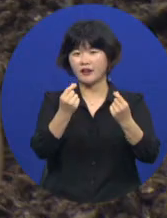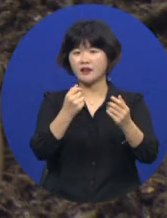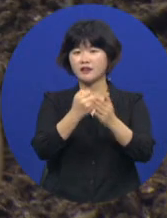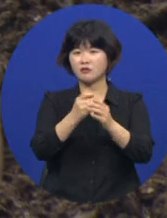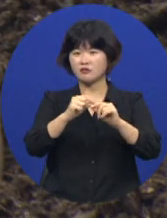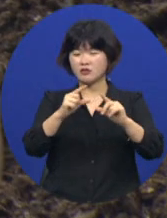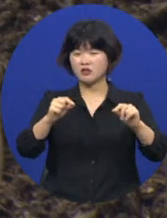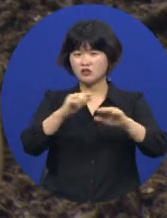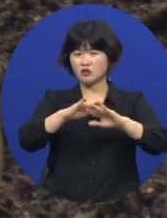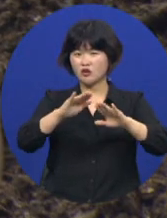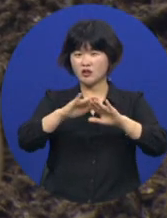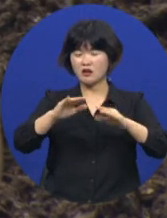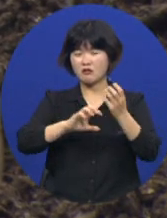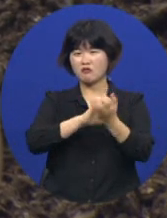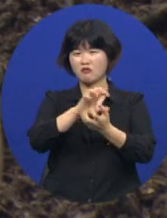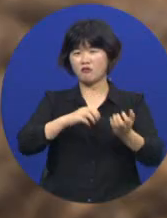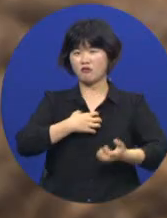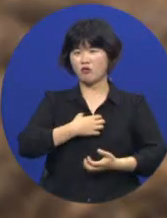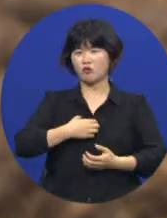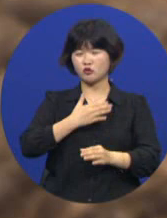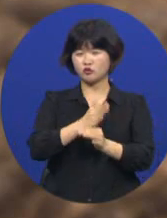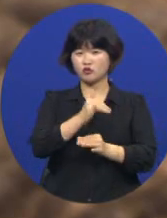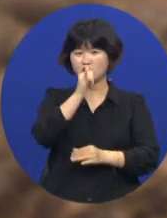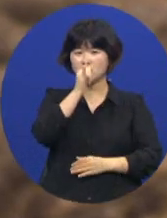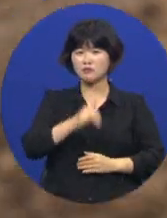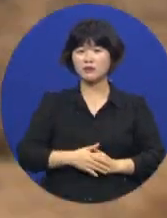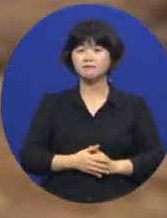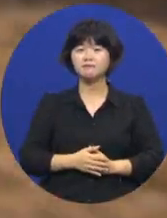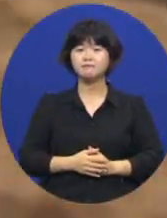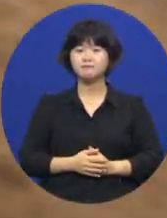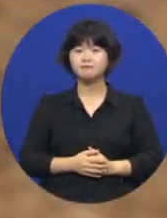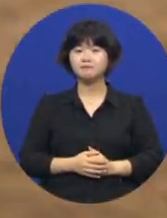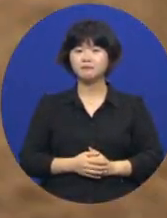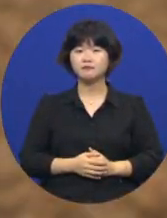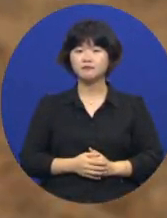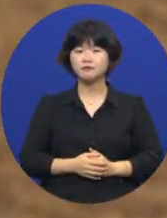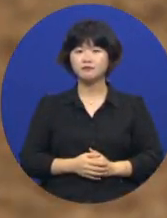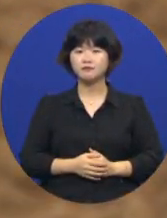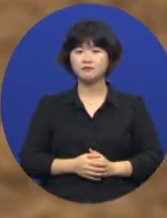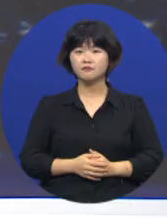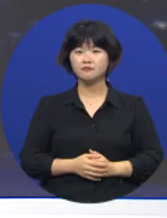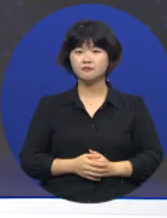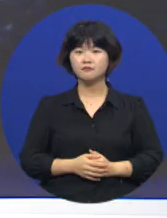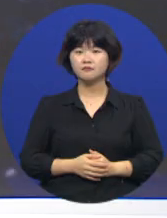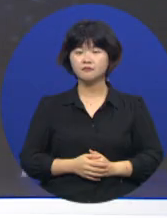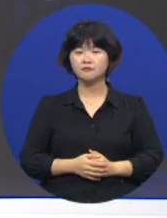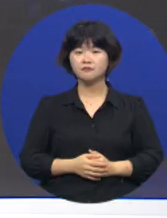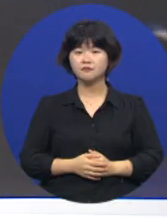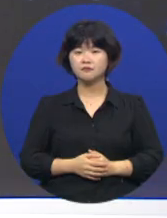음식물 쓰레기 처리 대란이 우려되고 있습니다. MBC 뉴스 박주연입니다.